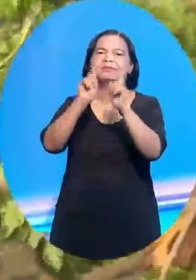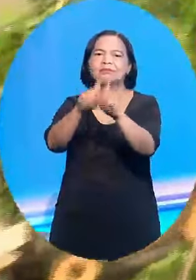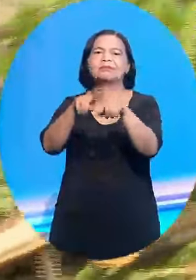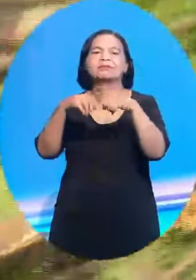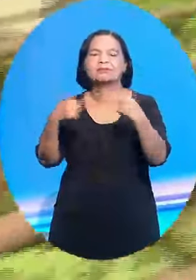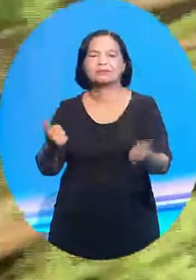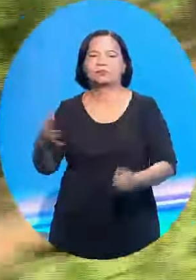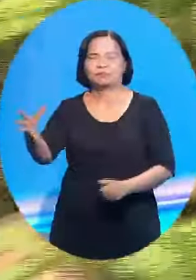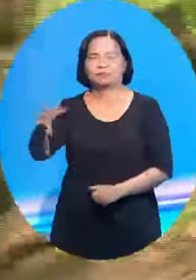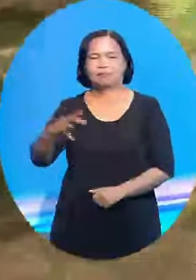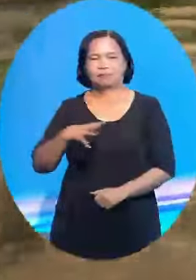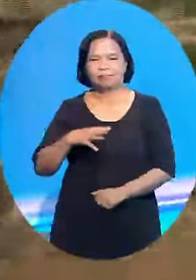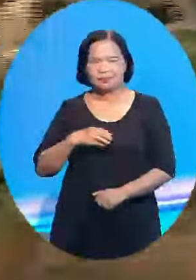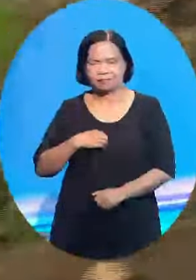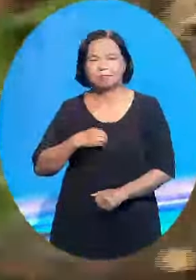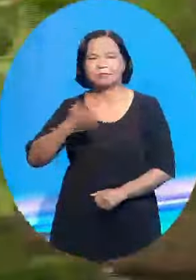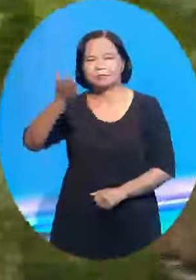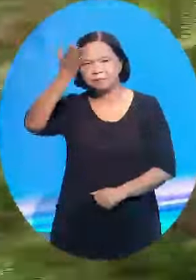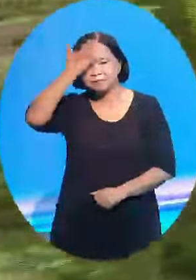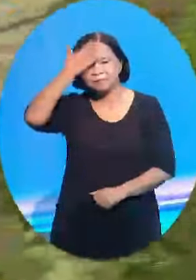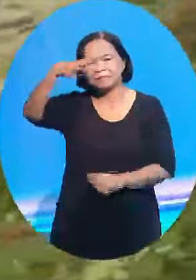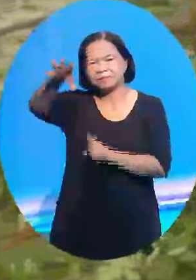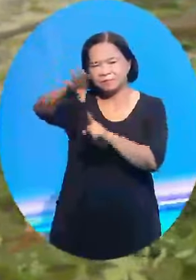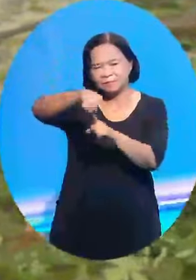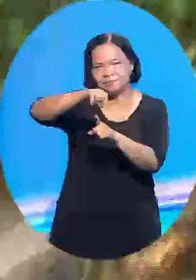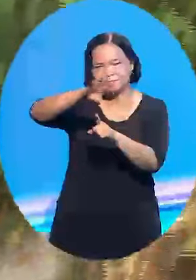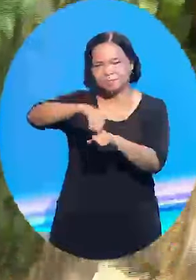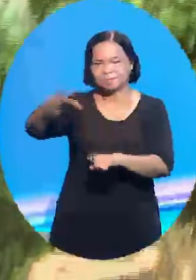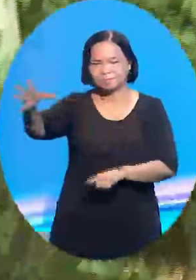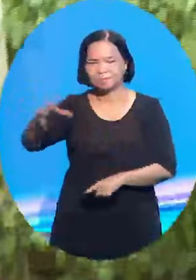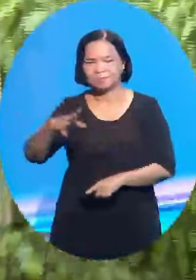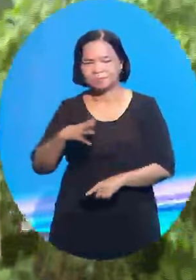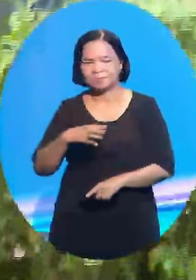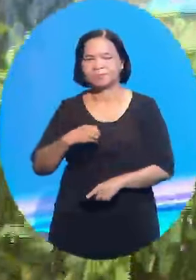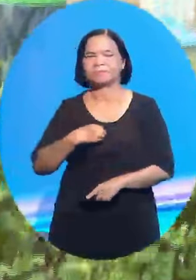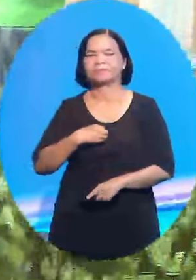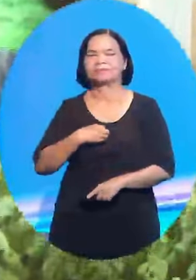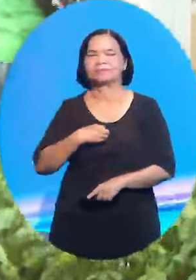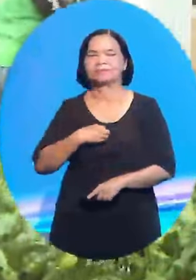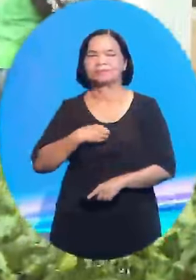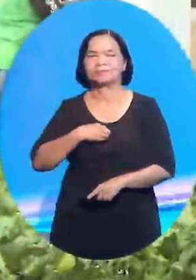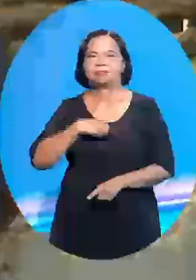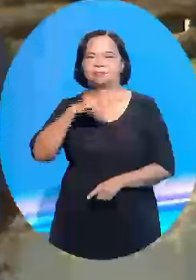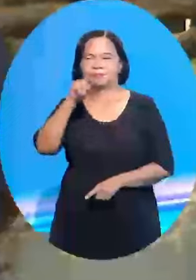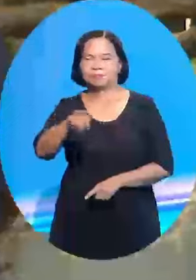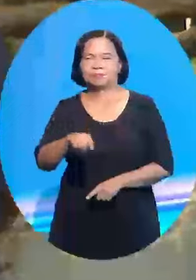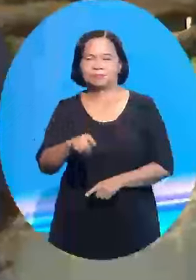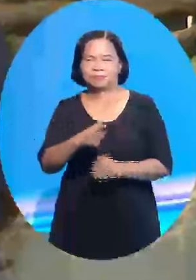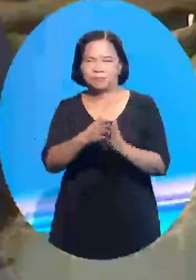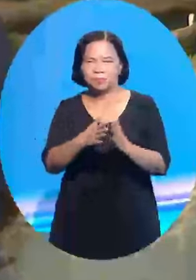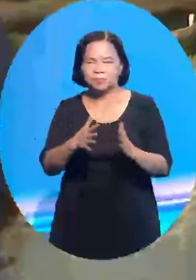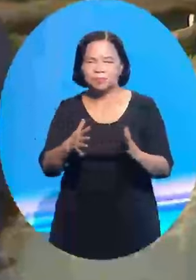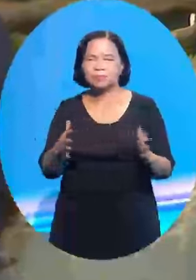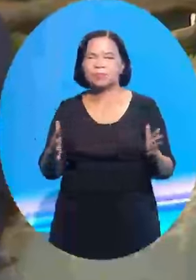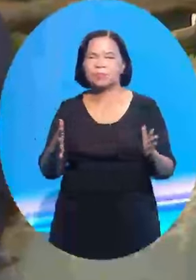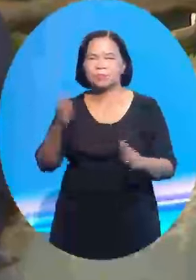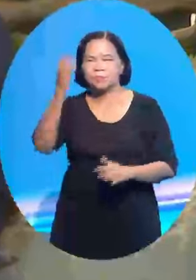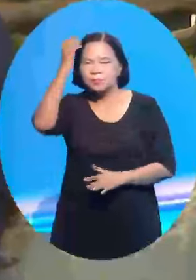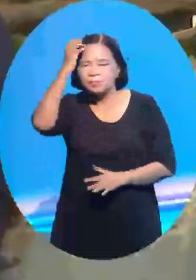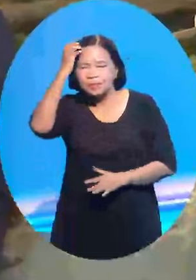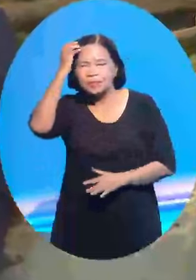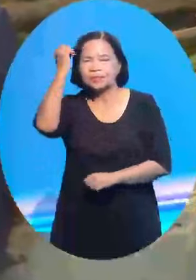huynh chúng tôi là cũng cần phải biết cái thông tin đó. Bởi vì chúng tôi thì có thể cũng có rất nhiều, có những cái chuyên môn về những cái lĩnh về cây